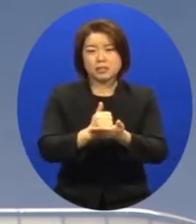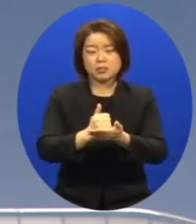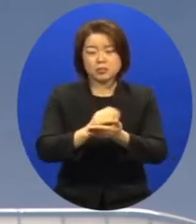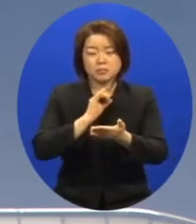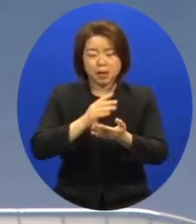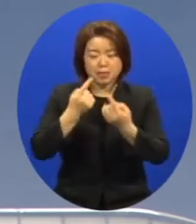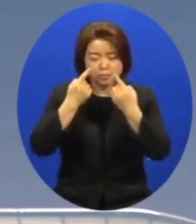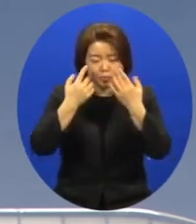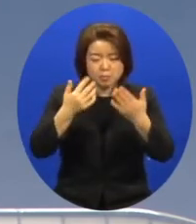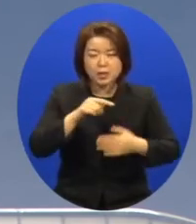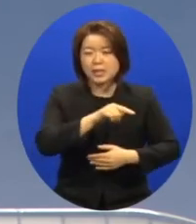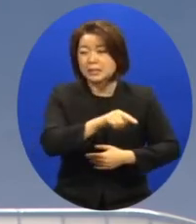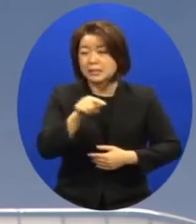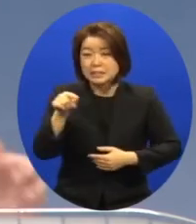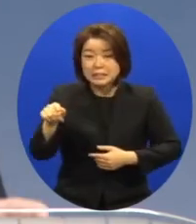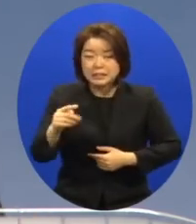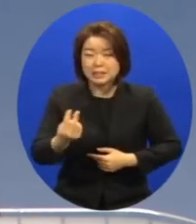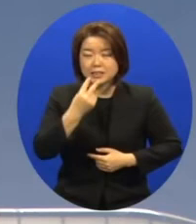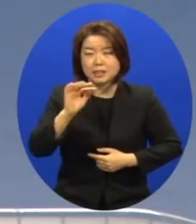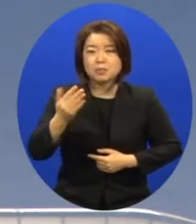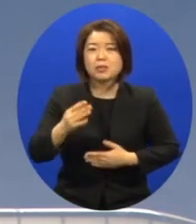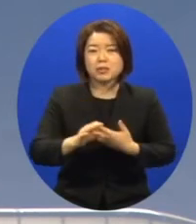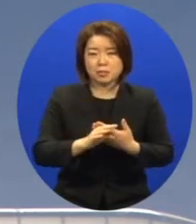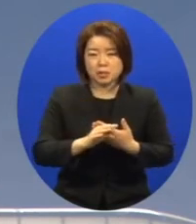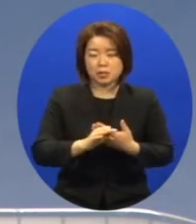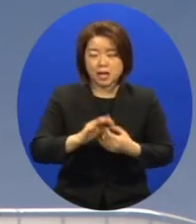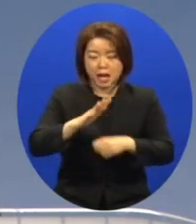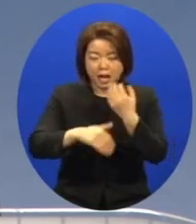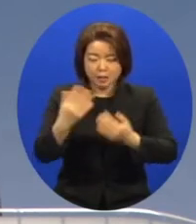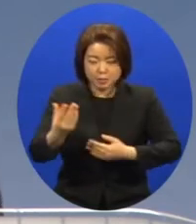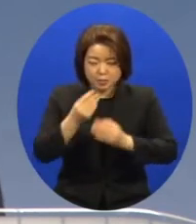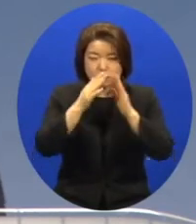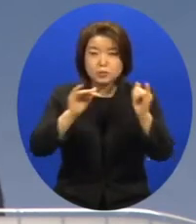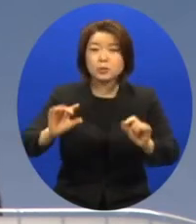되셨다면 하나님의 성전으로 산다면